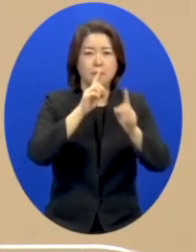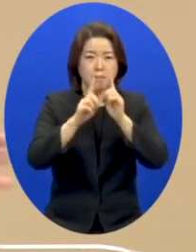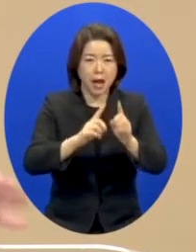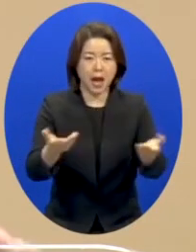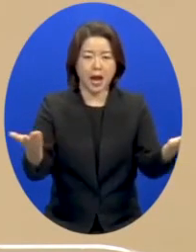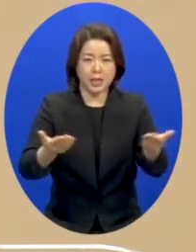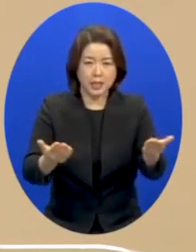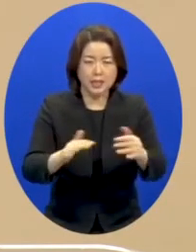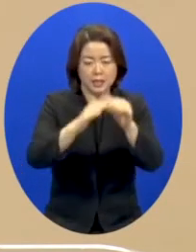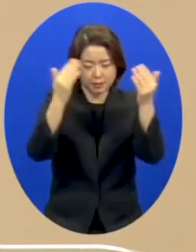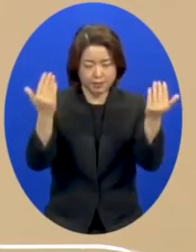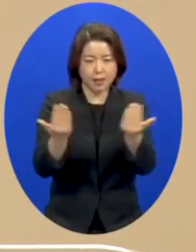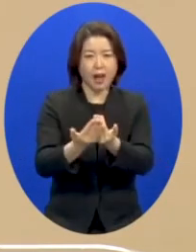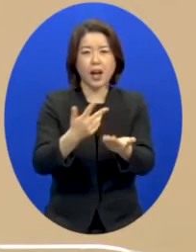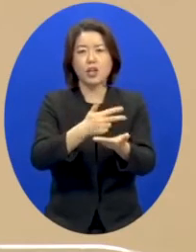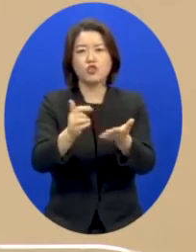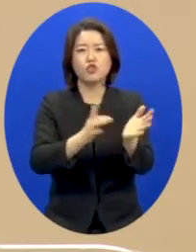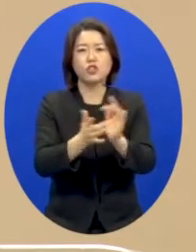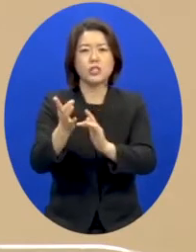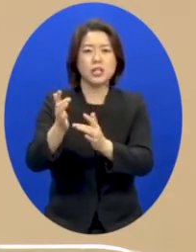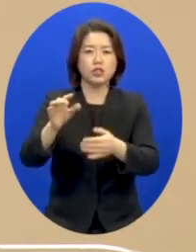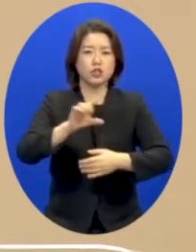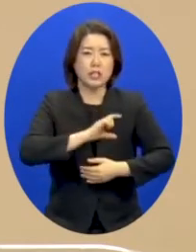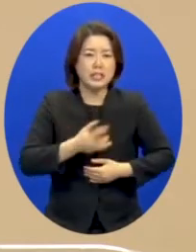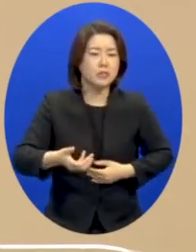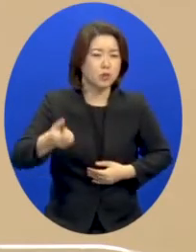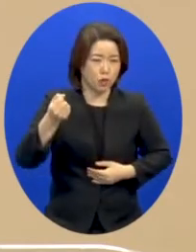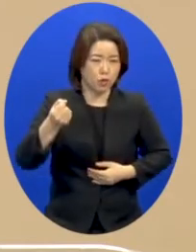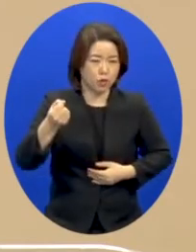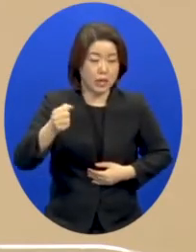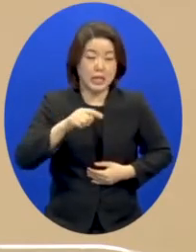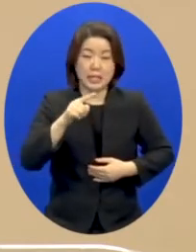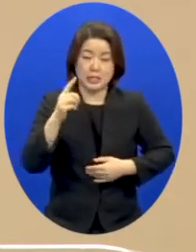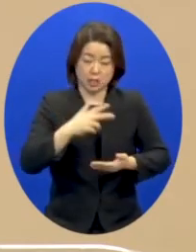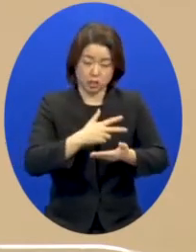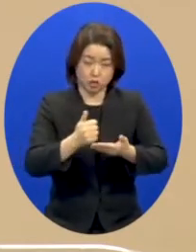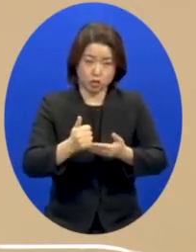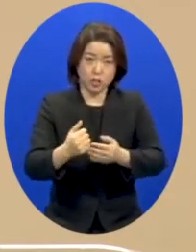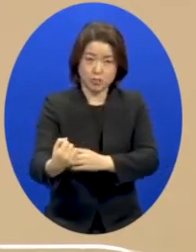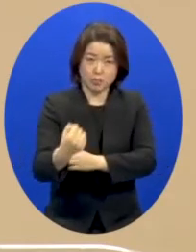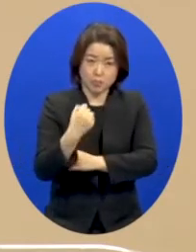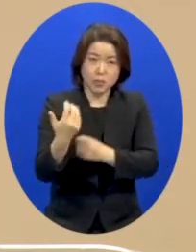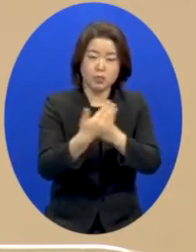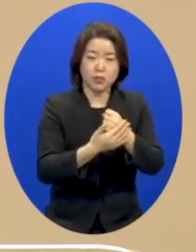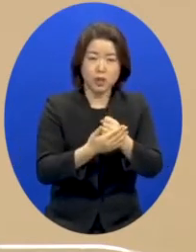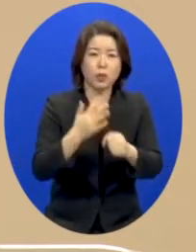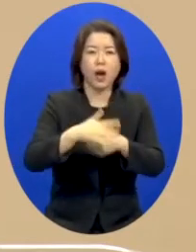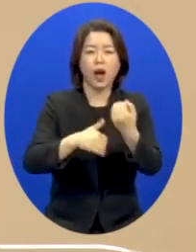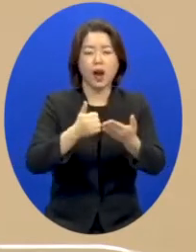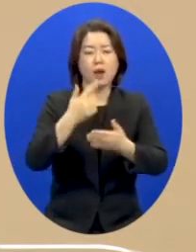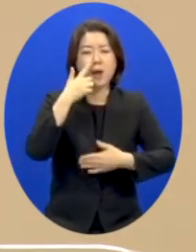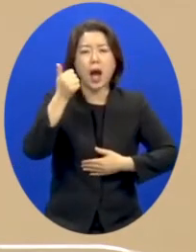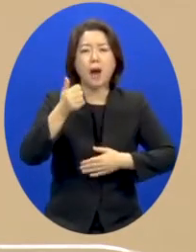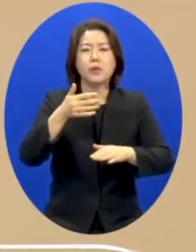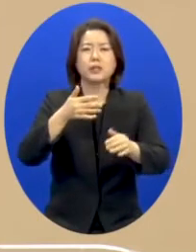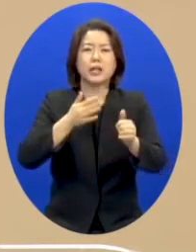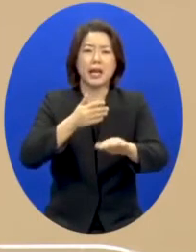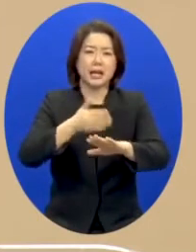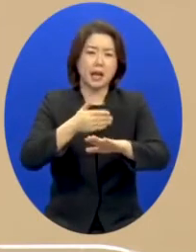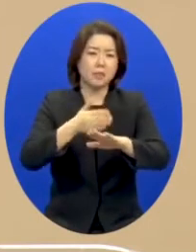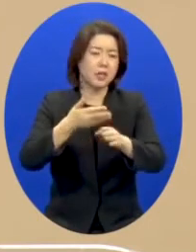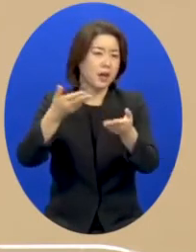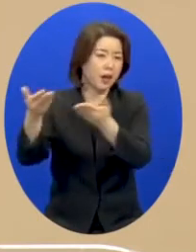다 주 예수의 이름으로 하고 그를 힘입어 하나님 아버지께 감사하라. 감옥에 있는 사도